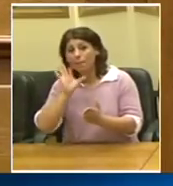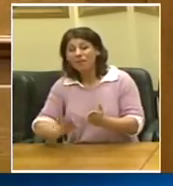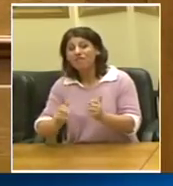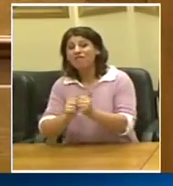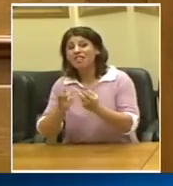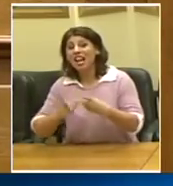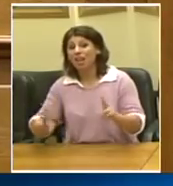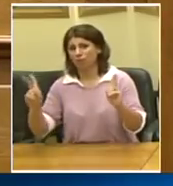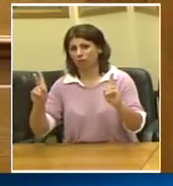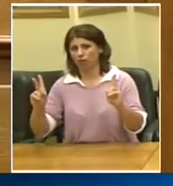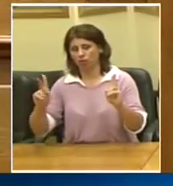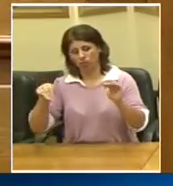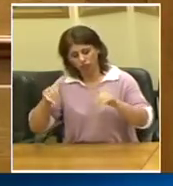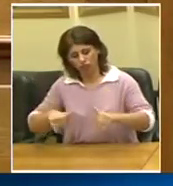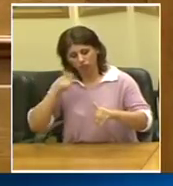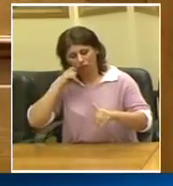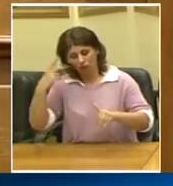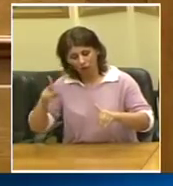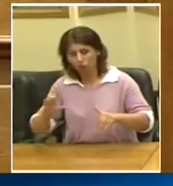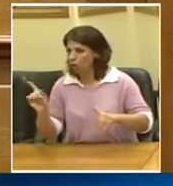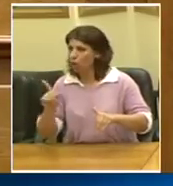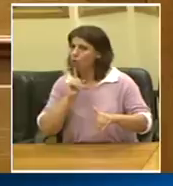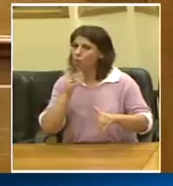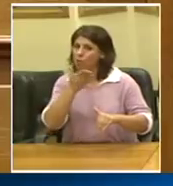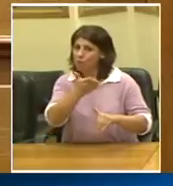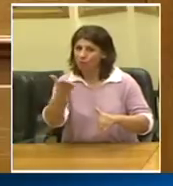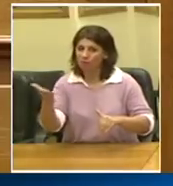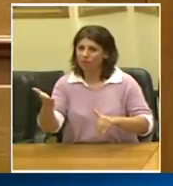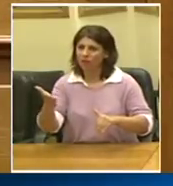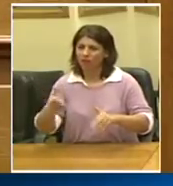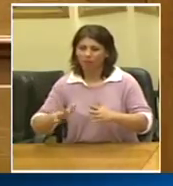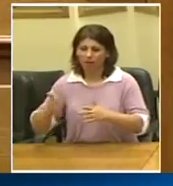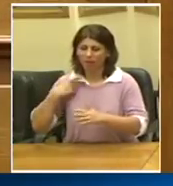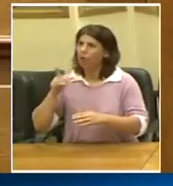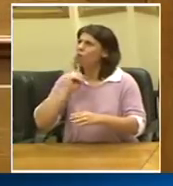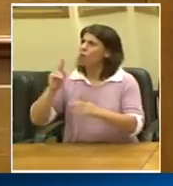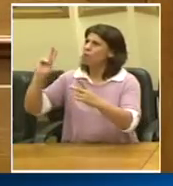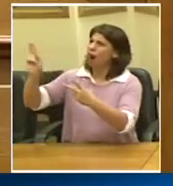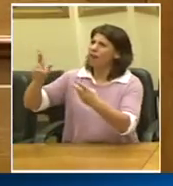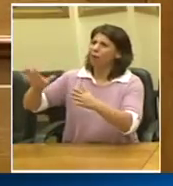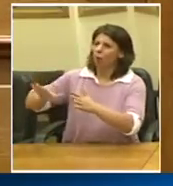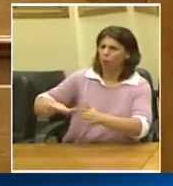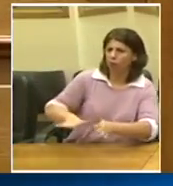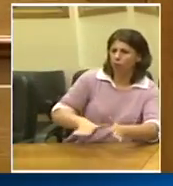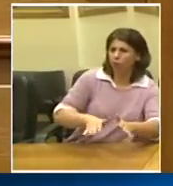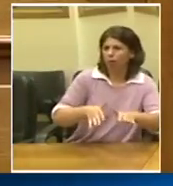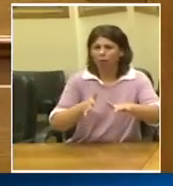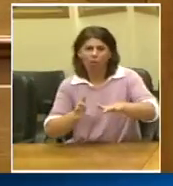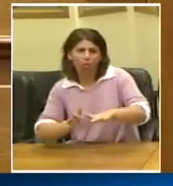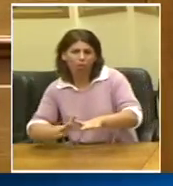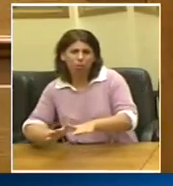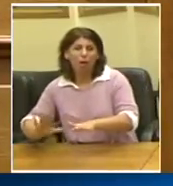που σέβονται τον εαυτό τους. Όχι σαν και εσάς, όπου πηγαίνετε όπου φυσάει ο άνεμος κάθε φορά, αναλόγως με το τι βολεύει